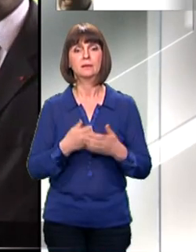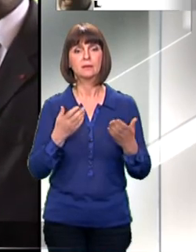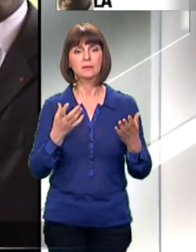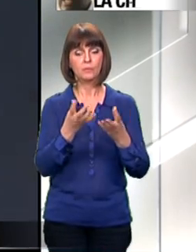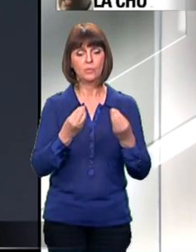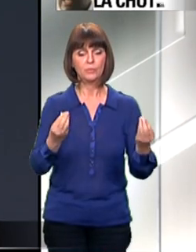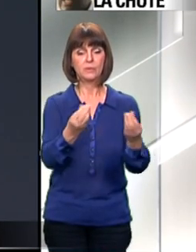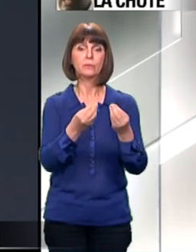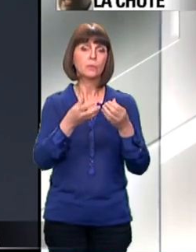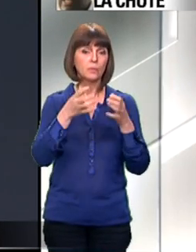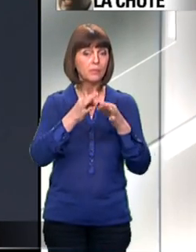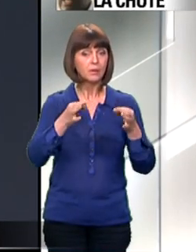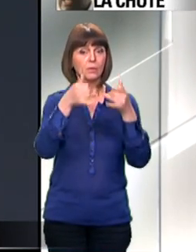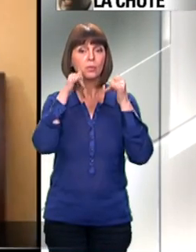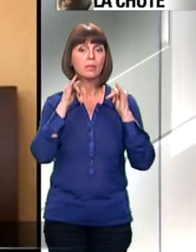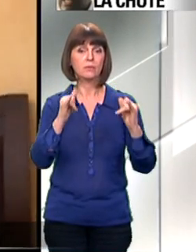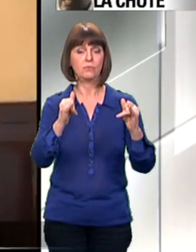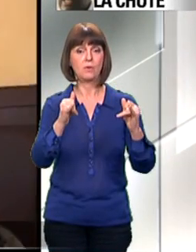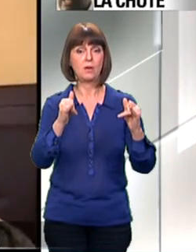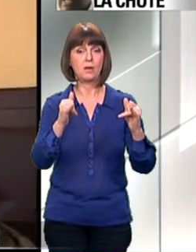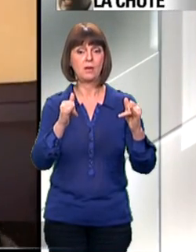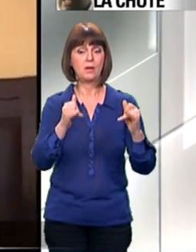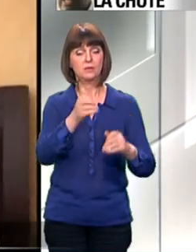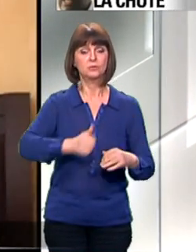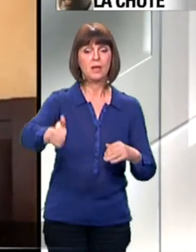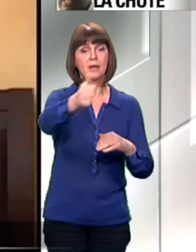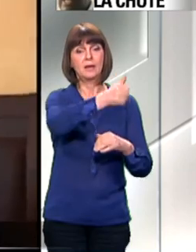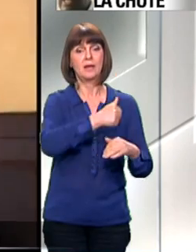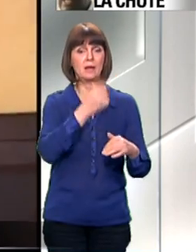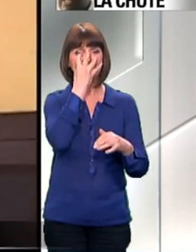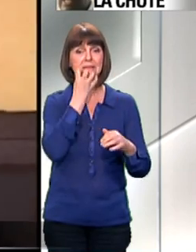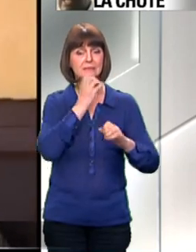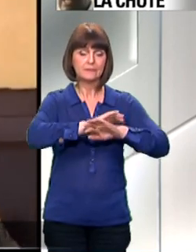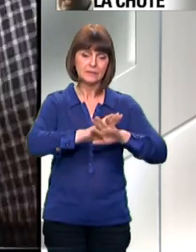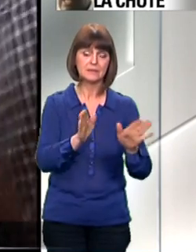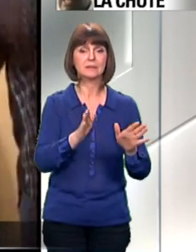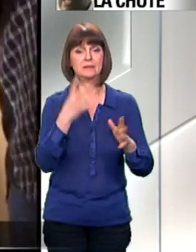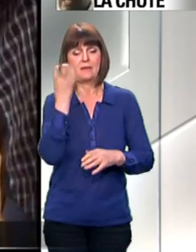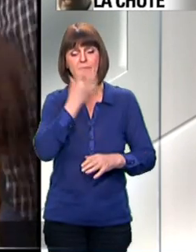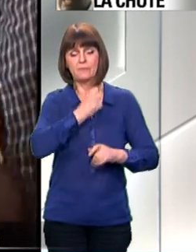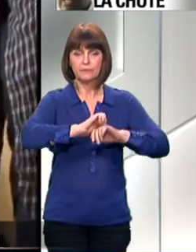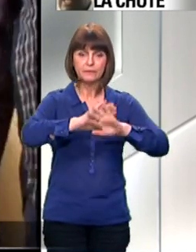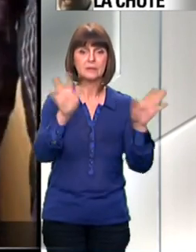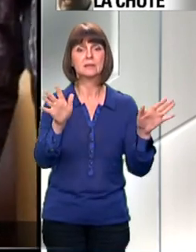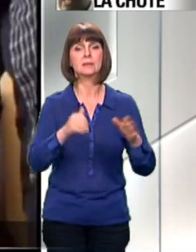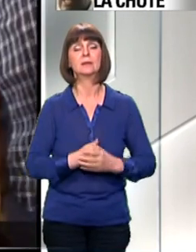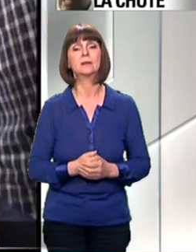Peuple de Côte d'Ivoire, séchez vos larmes. Le cauchemar est terminé.